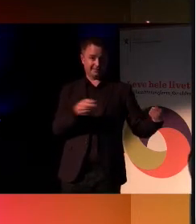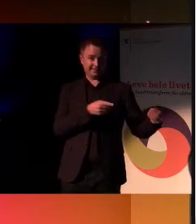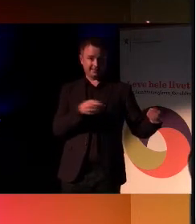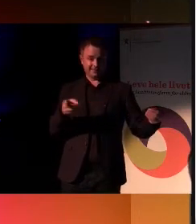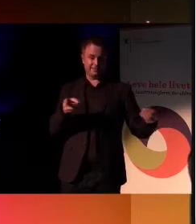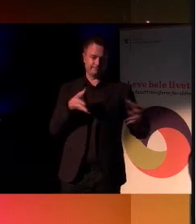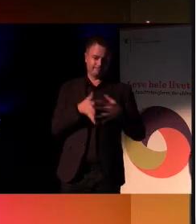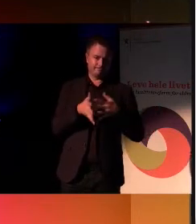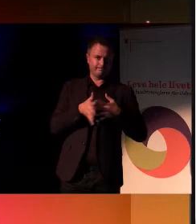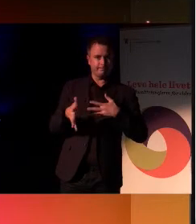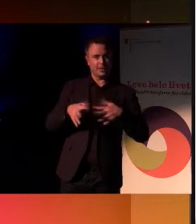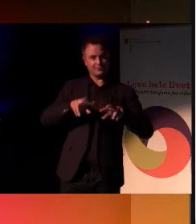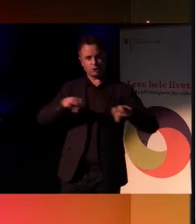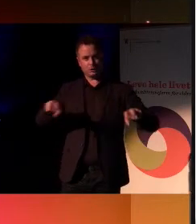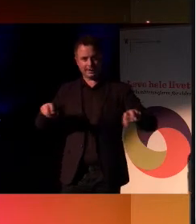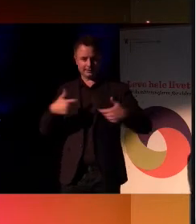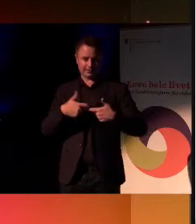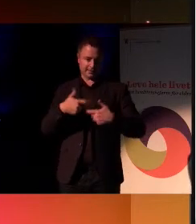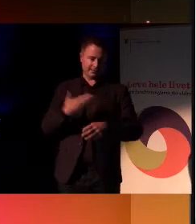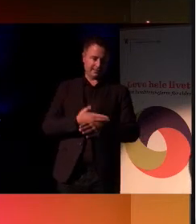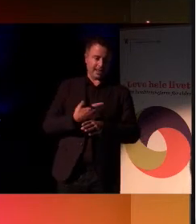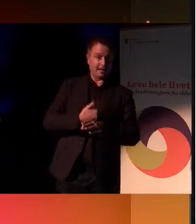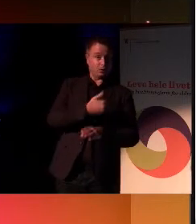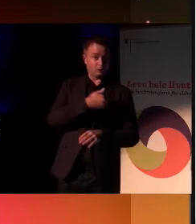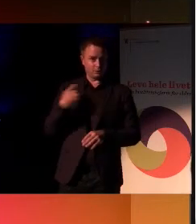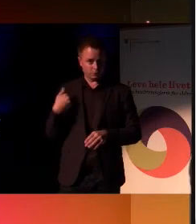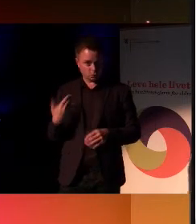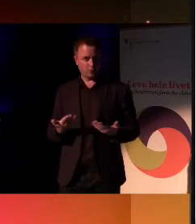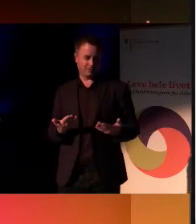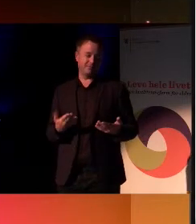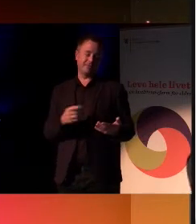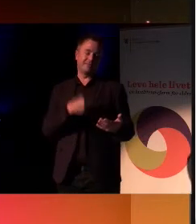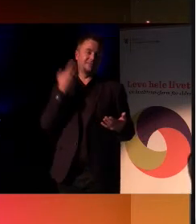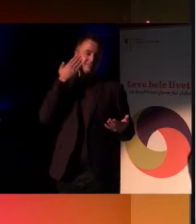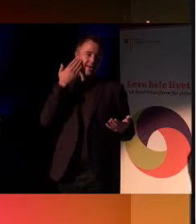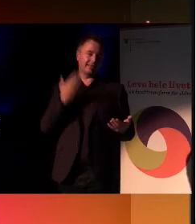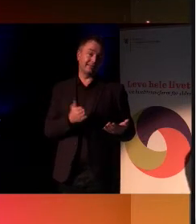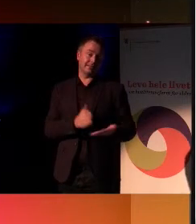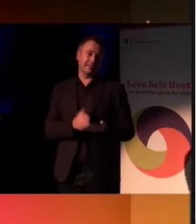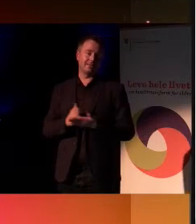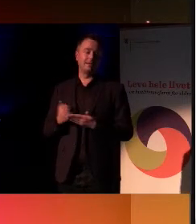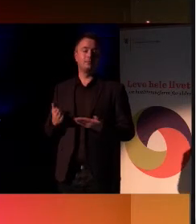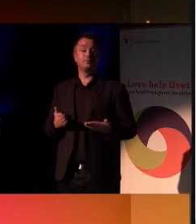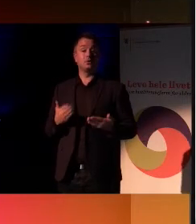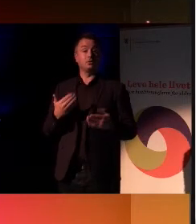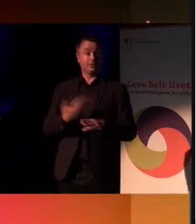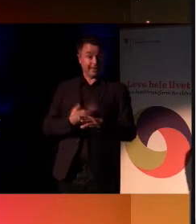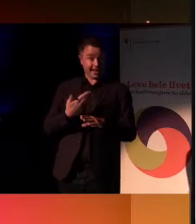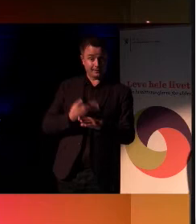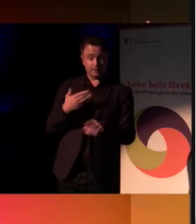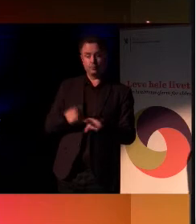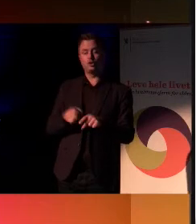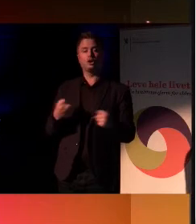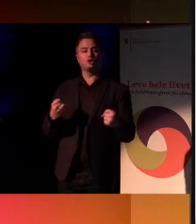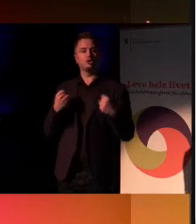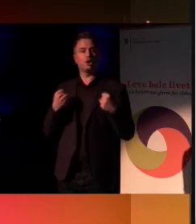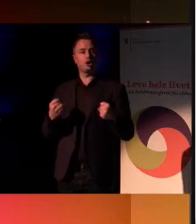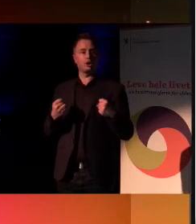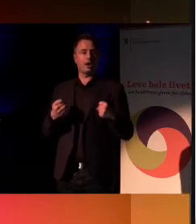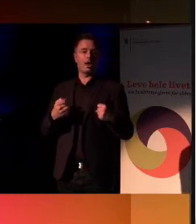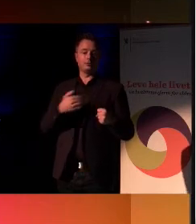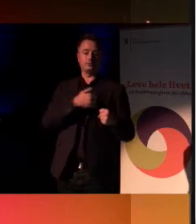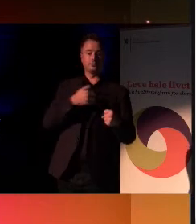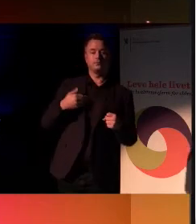studiene på trening for kognisjon. Men dette er velkjent fra mye forskning, at når du trener, så styrker du ulike deler av